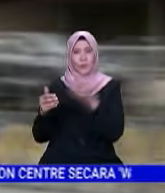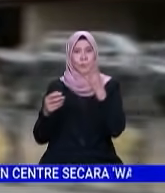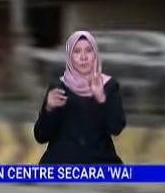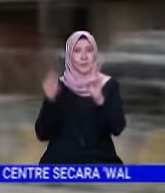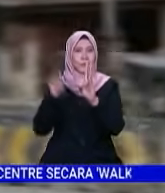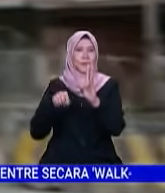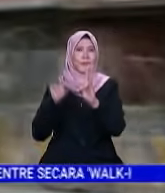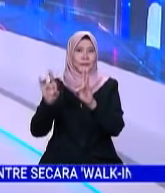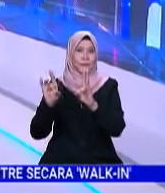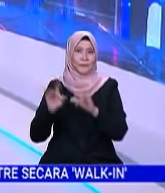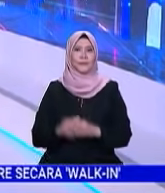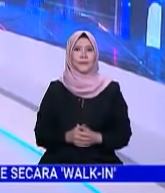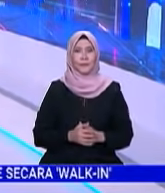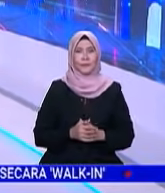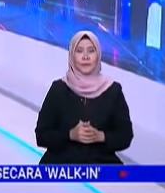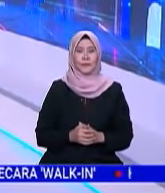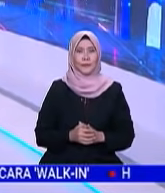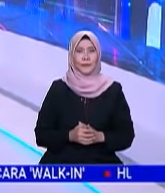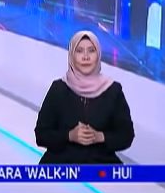Ogos.